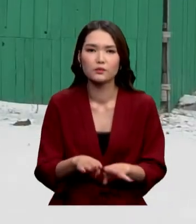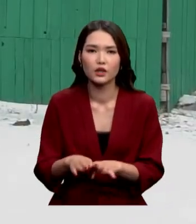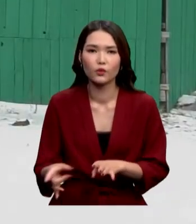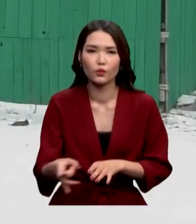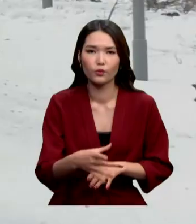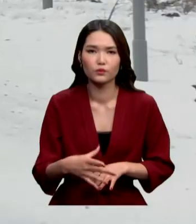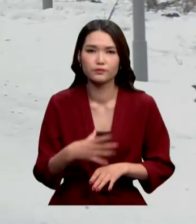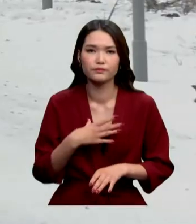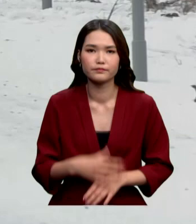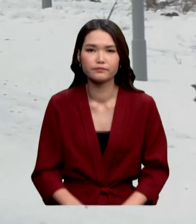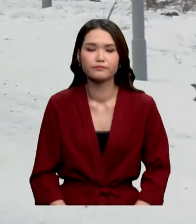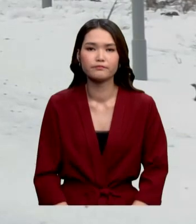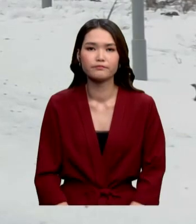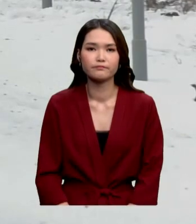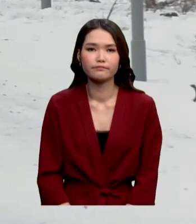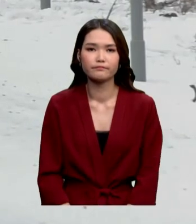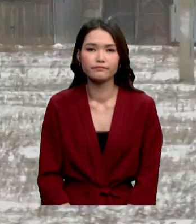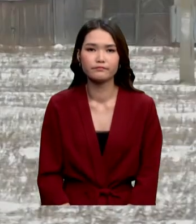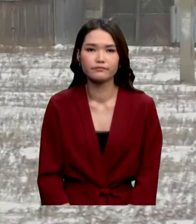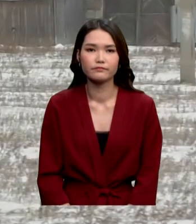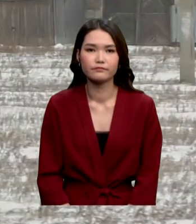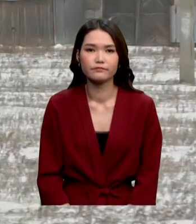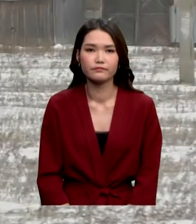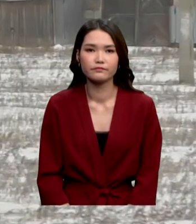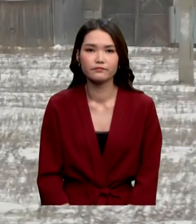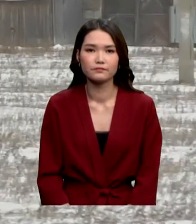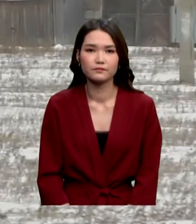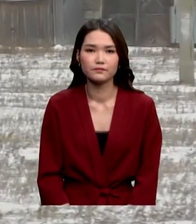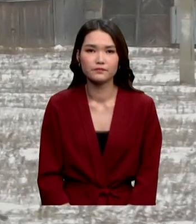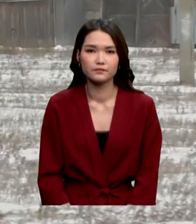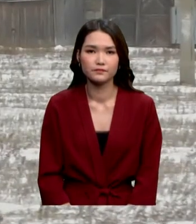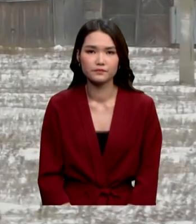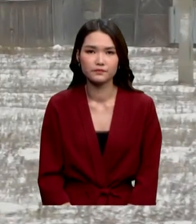округов. Галина Трощева, Кайрат Алпысбаев, телеканал «Атамекен Бизнес», Павлодарская область.